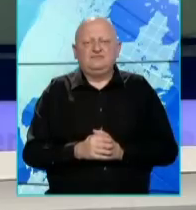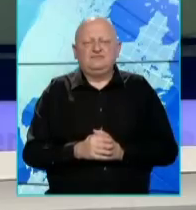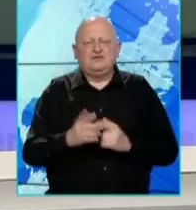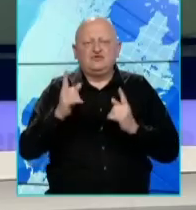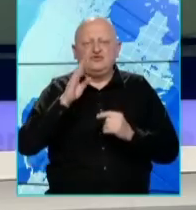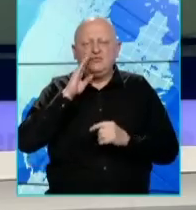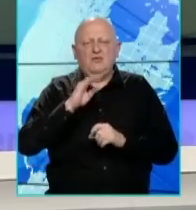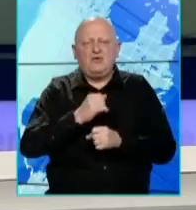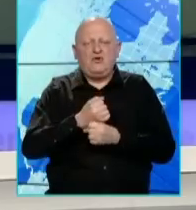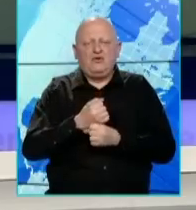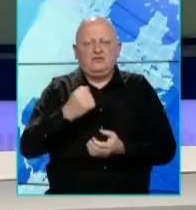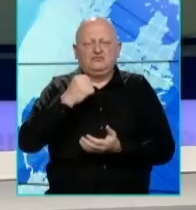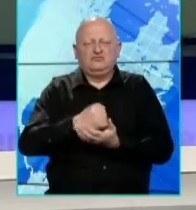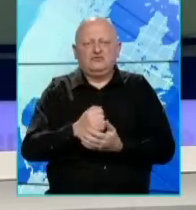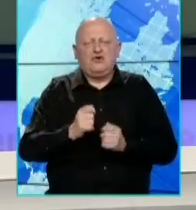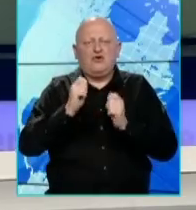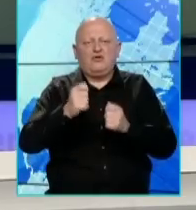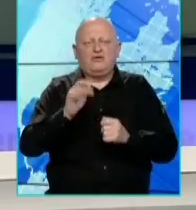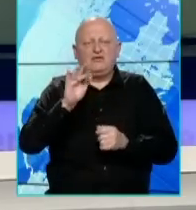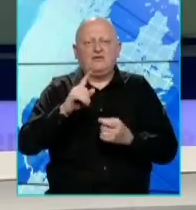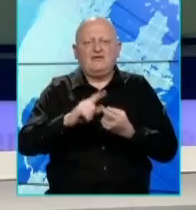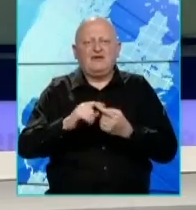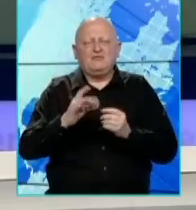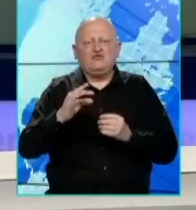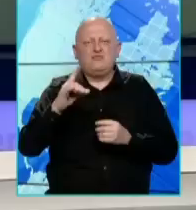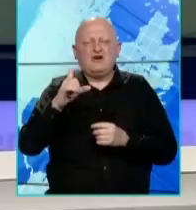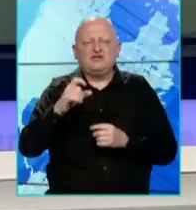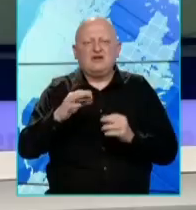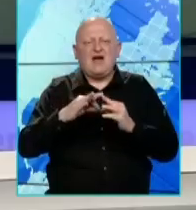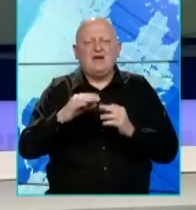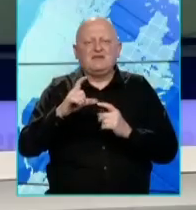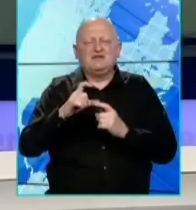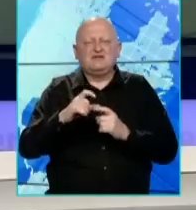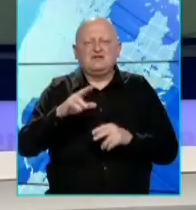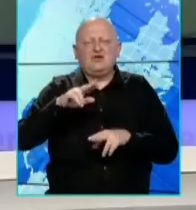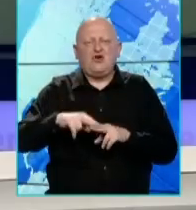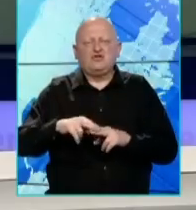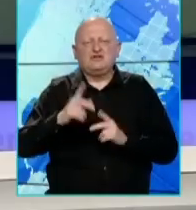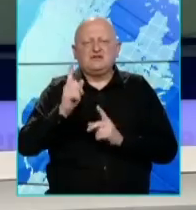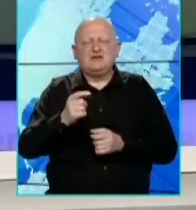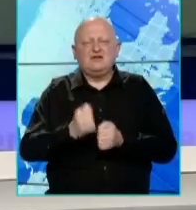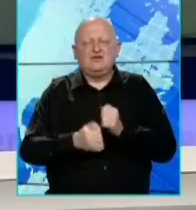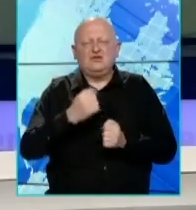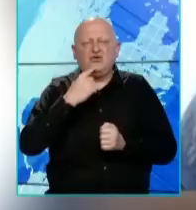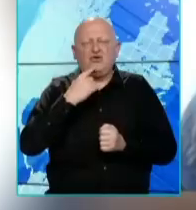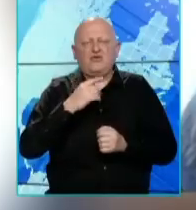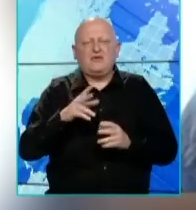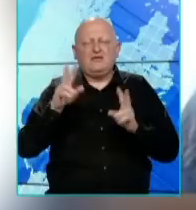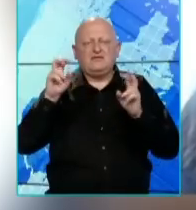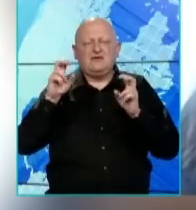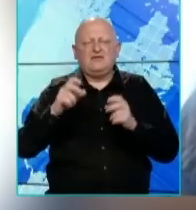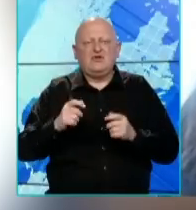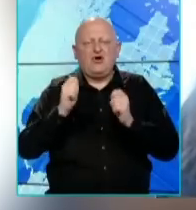Sud Bosne i Hercegovine potvrdio je optužnicu protiv Ferida Buljubašića, Ahmeta Sedića i ostalih za ratni zločin koji se, prema